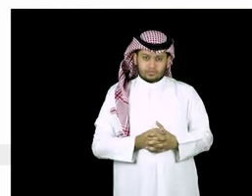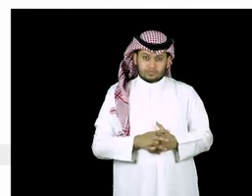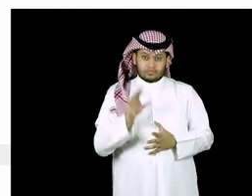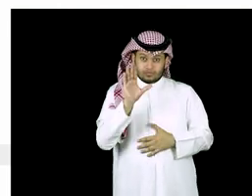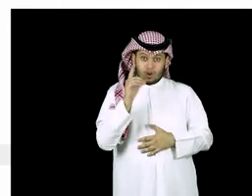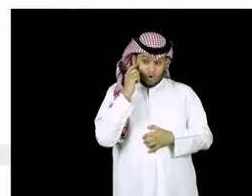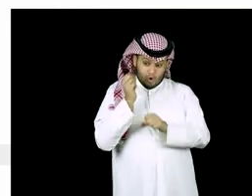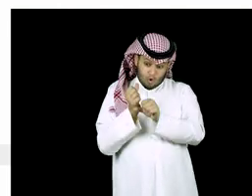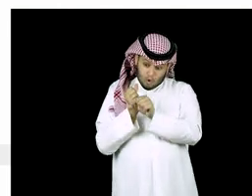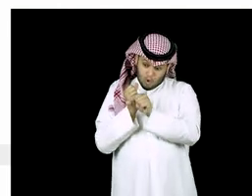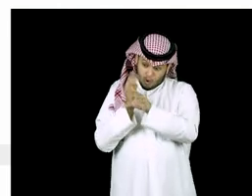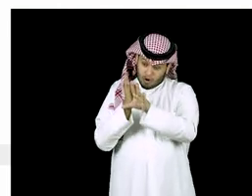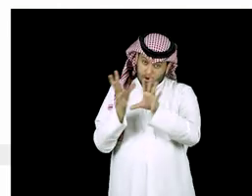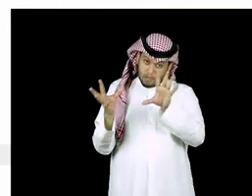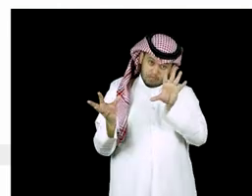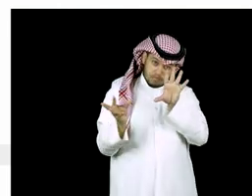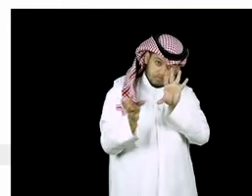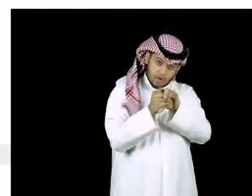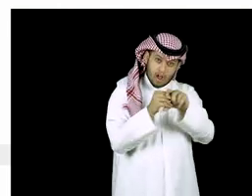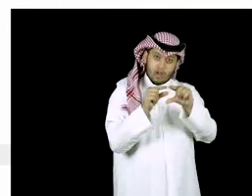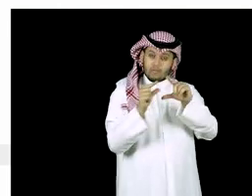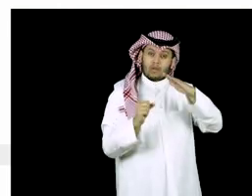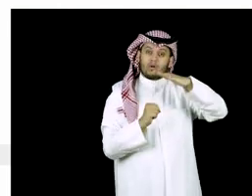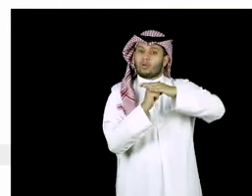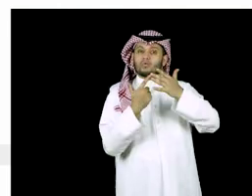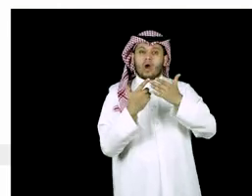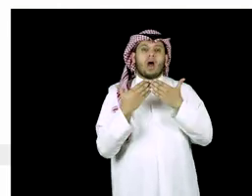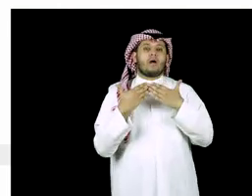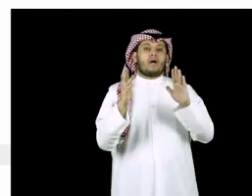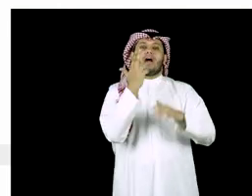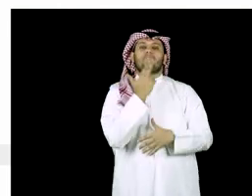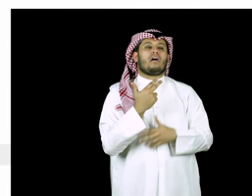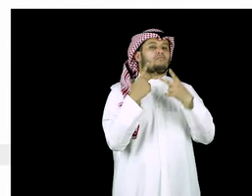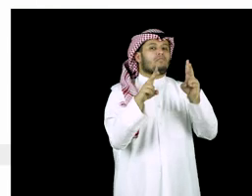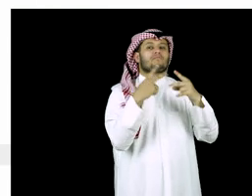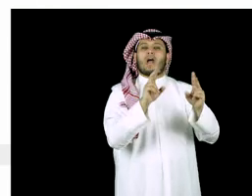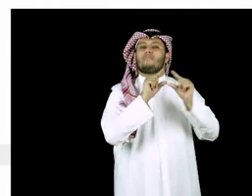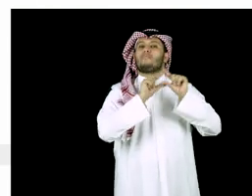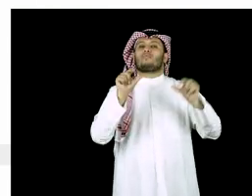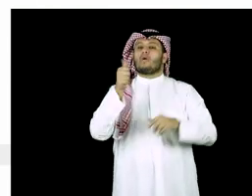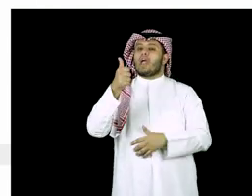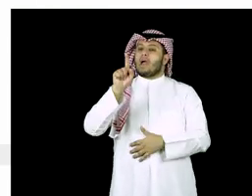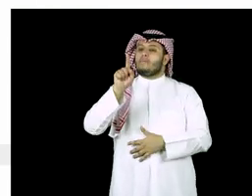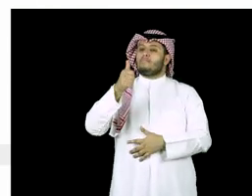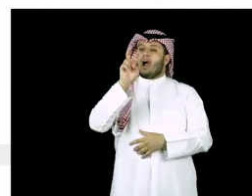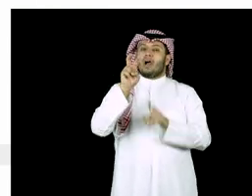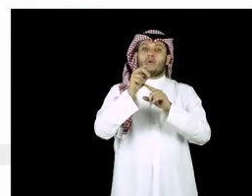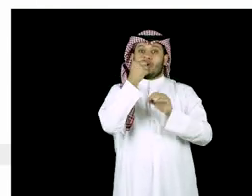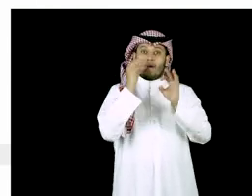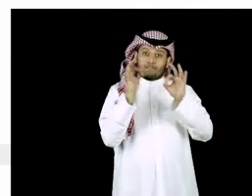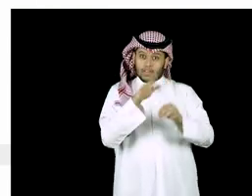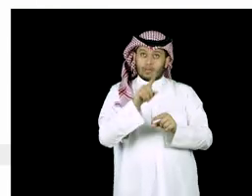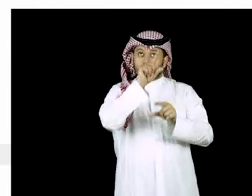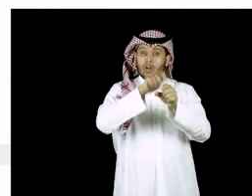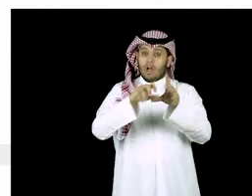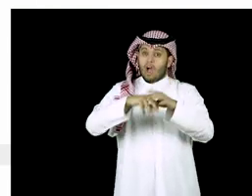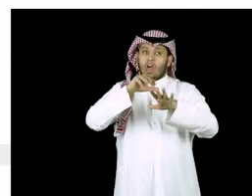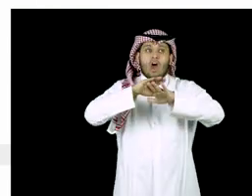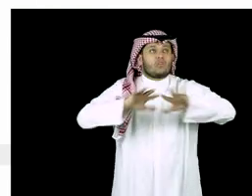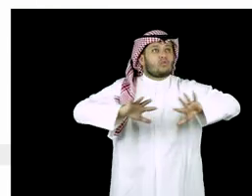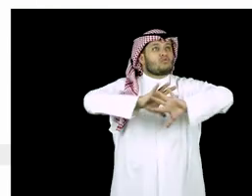تدخل الحرية تحت الأصل في الأشياء الإباحة. قال تعالى: هو الذي خلق لكم ما في الأرض